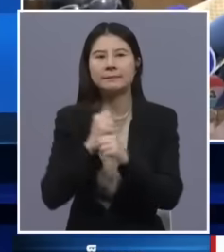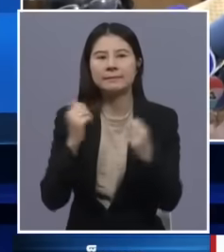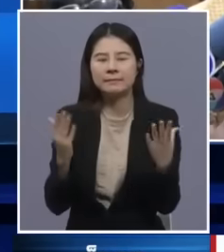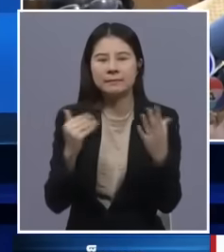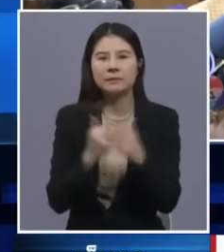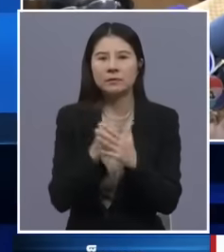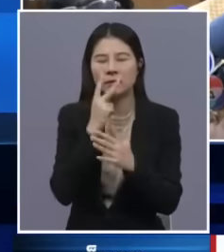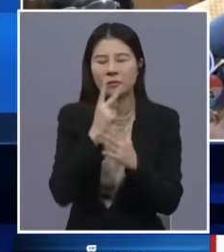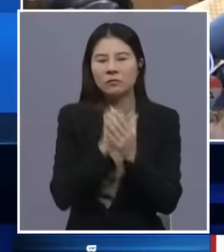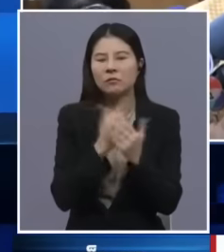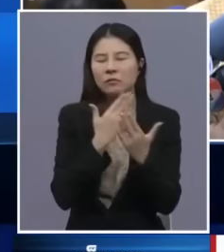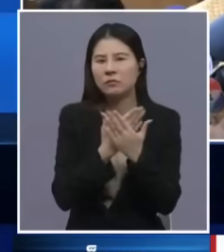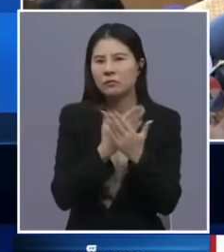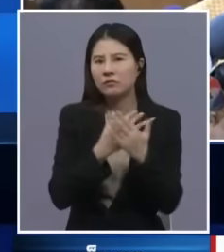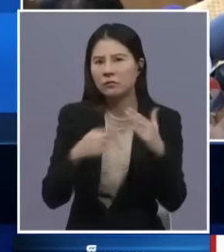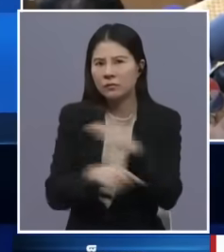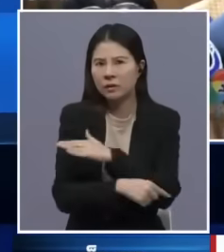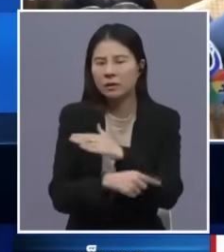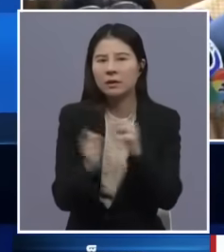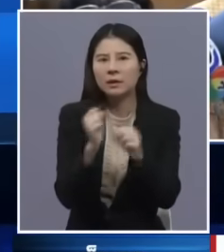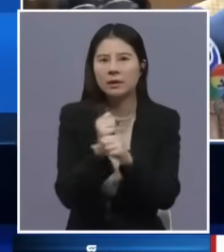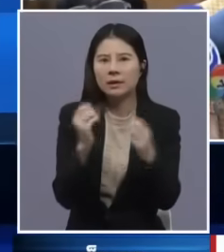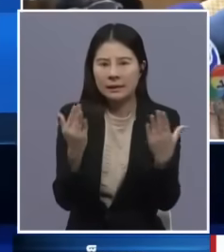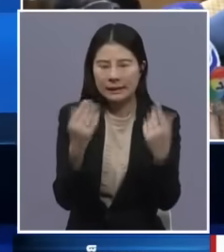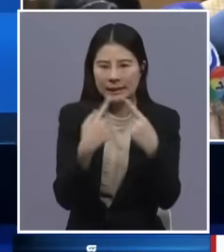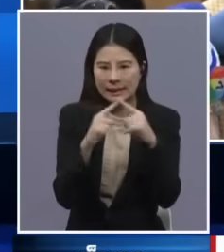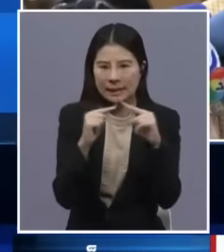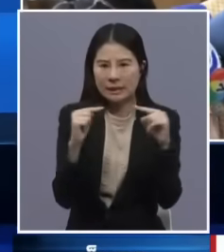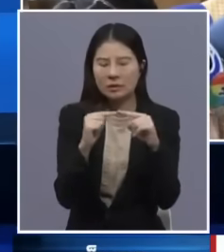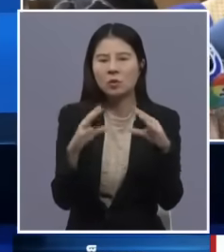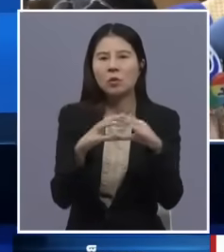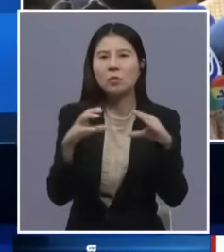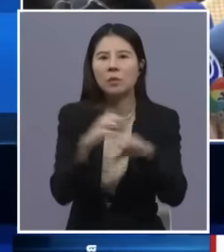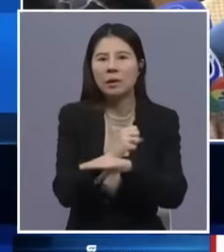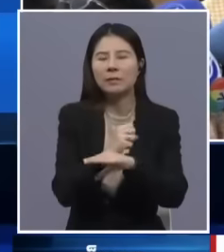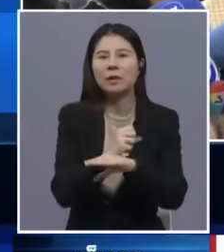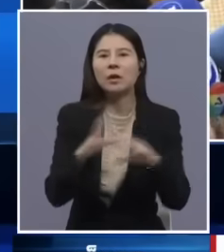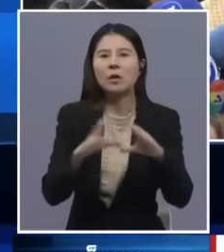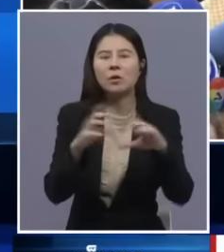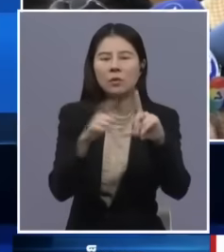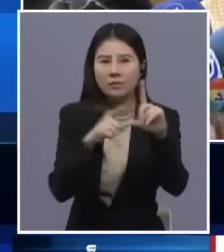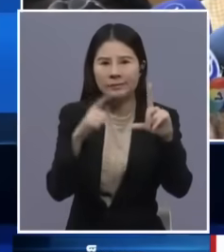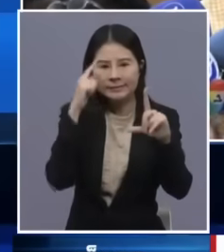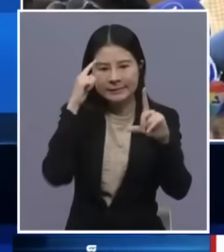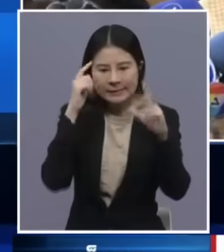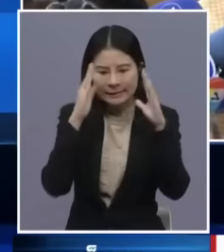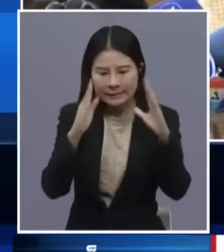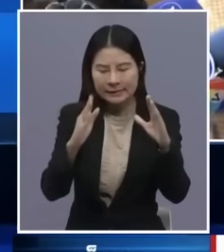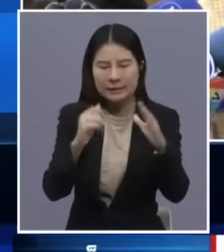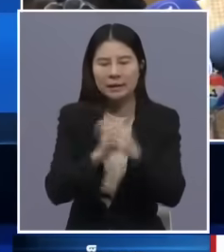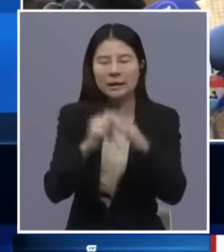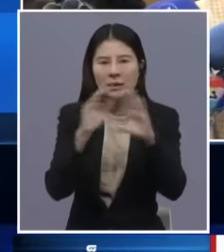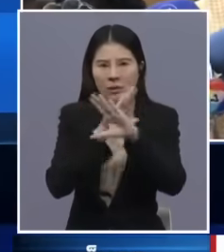ไม่ได้ดูว่าเป็นคดีทุจริตหรือเปล่าแต่คดีใดก็ตามที่มูลเหตุจูงใจมันมาจากการเมืองเนี่ยก้าวไกลเขามุ่งเนื้อโทษทั้งหมด